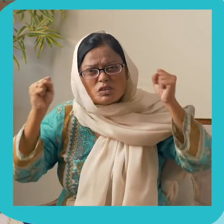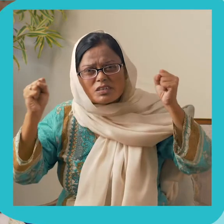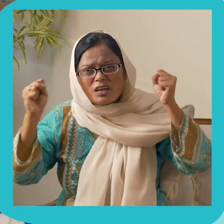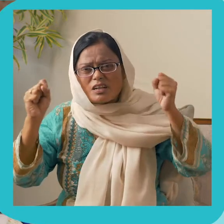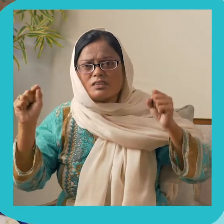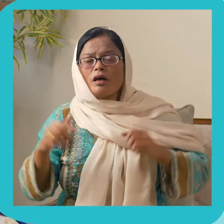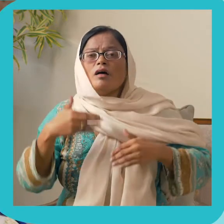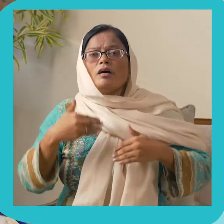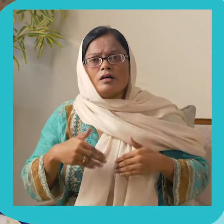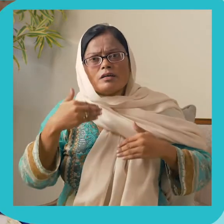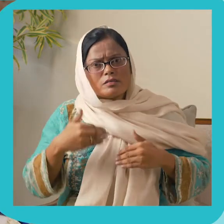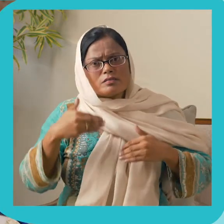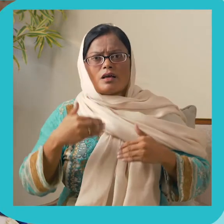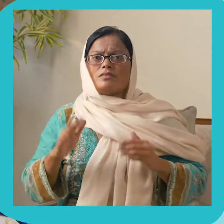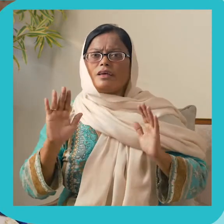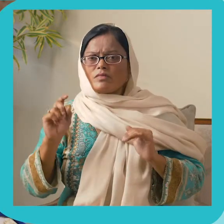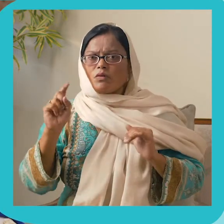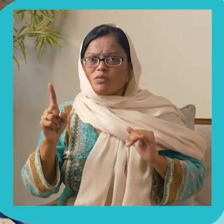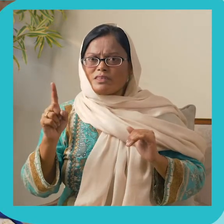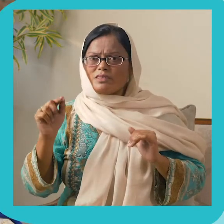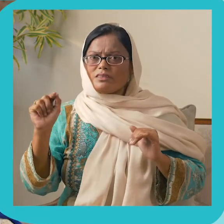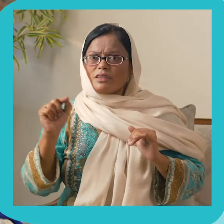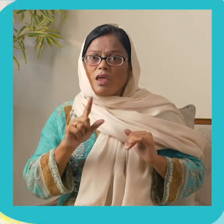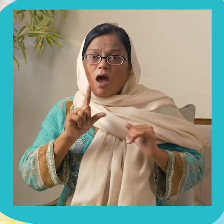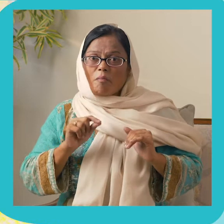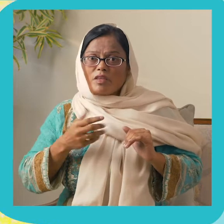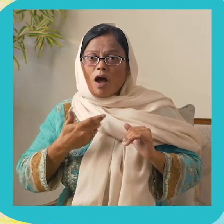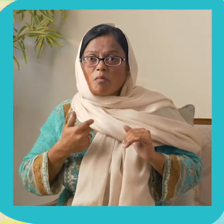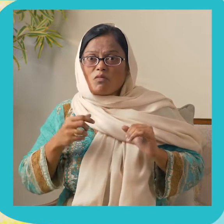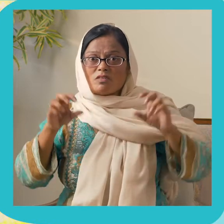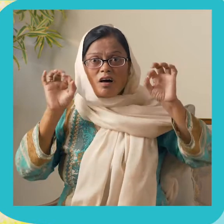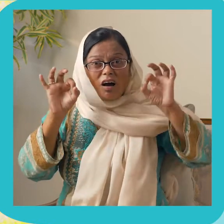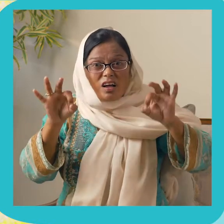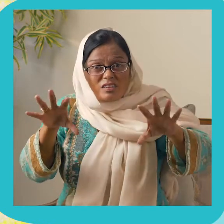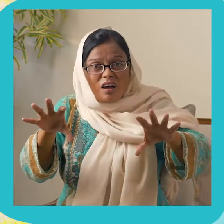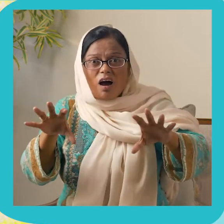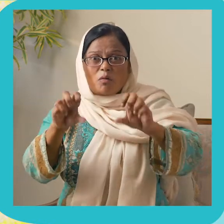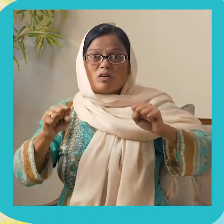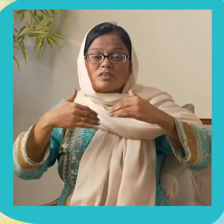बड़ी मुश्किल से उसने अपने आप को वैश्य प्लोगर से छुड़ाया।